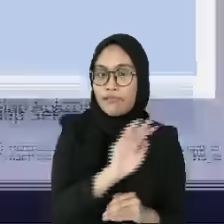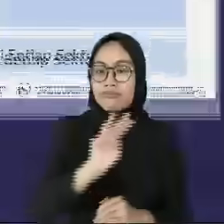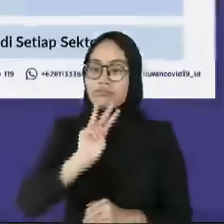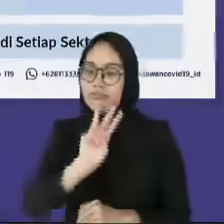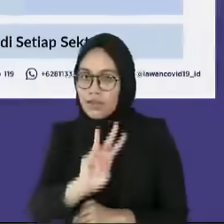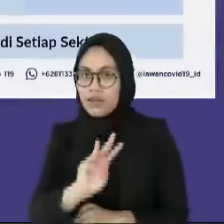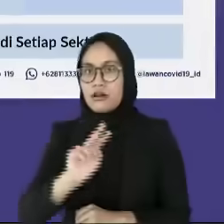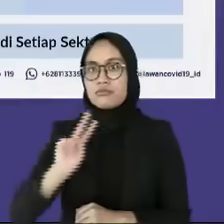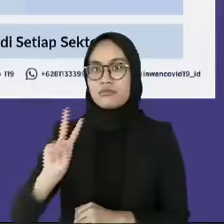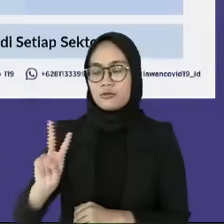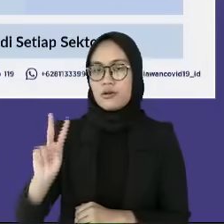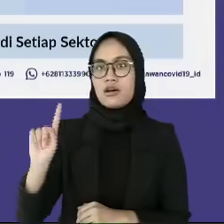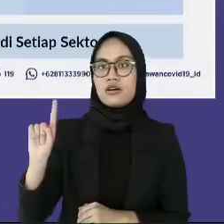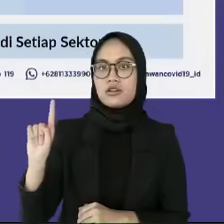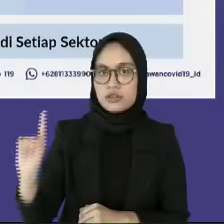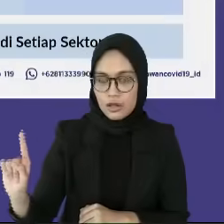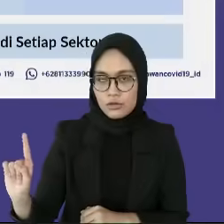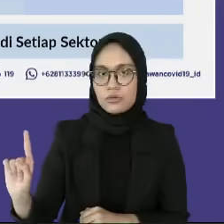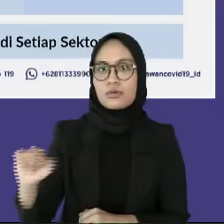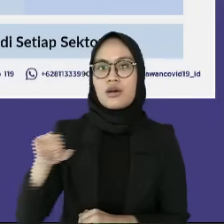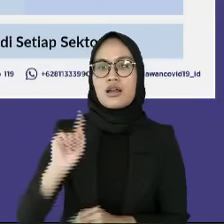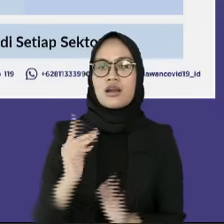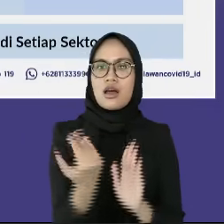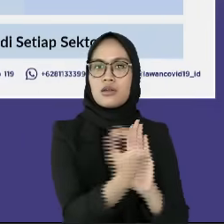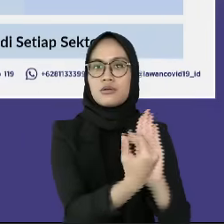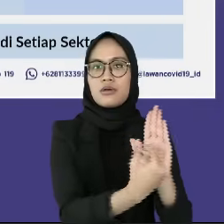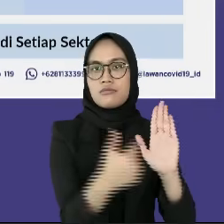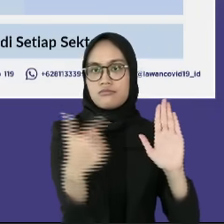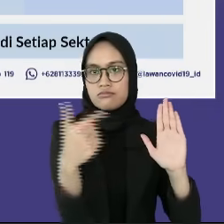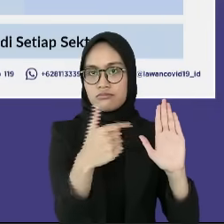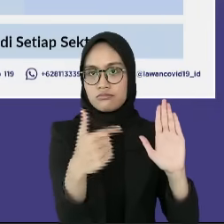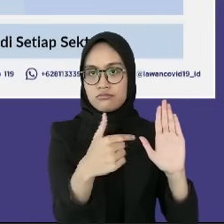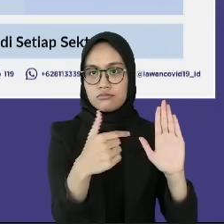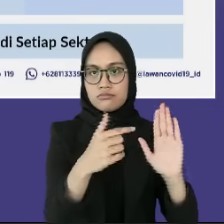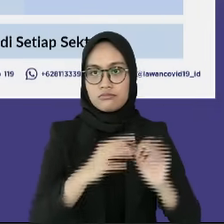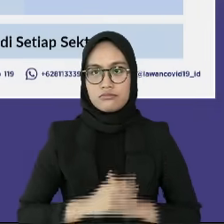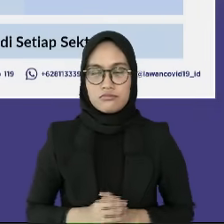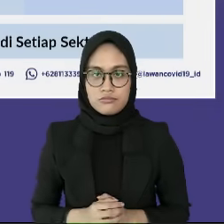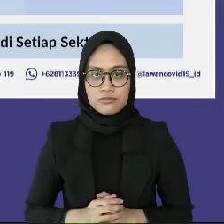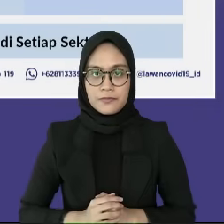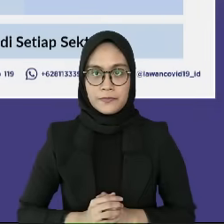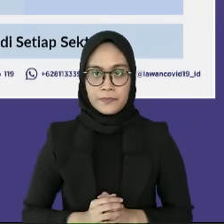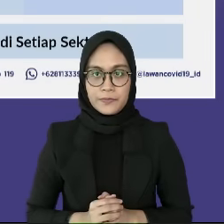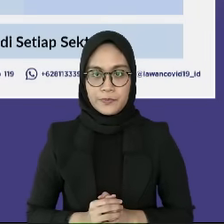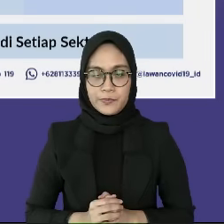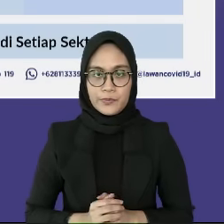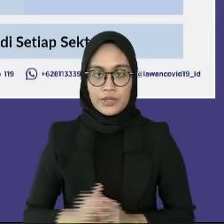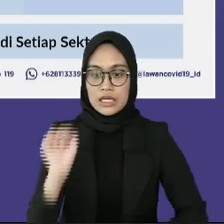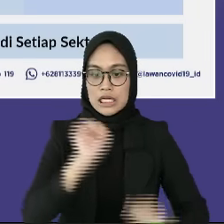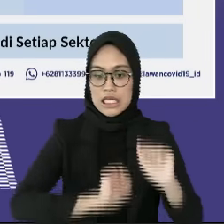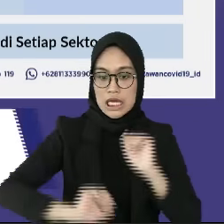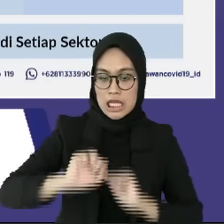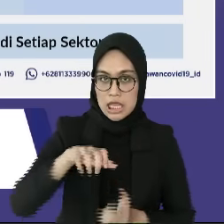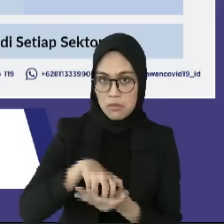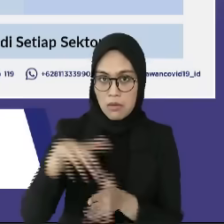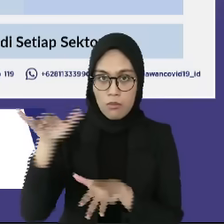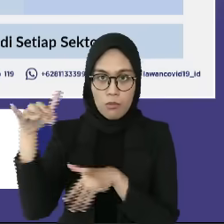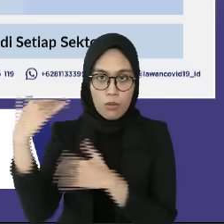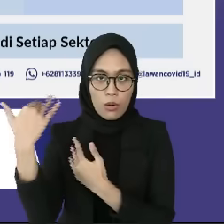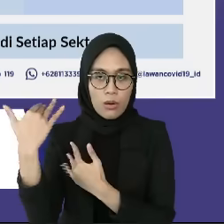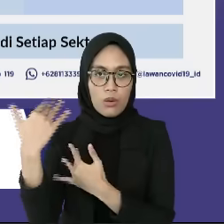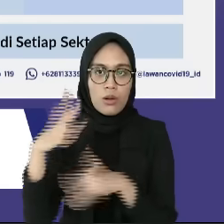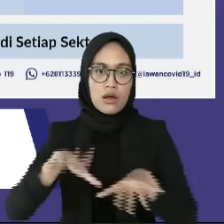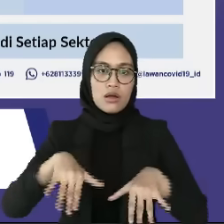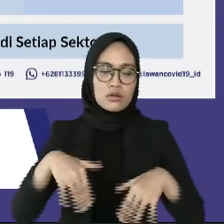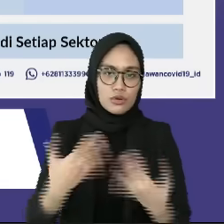dan 1 luar wilayah Pulau Jawa Bali, yaitu kegiatan pada pusat perbelanjaan atau mal